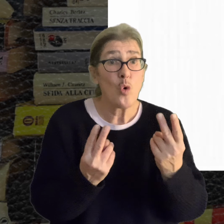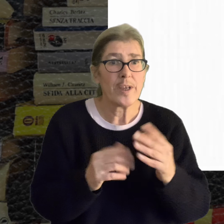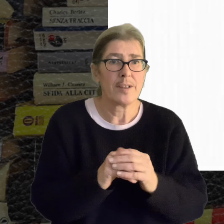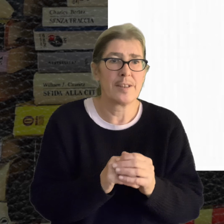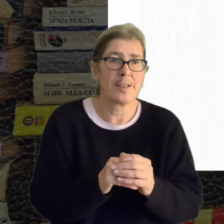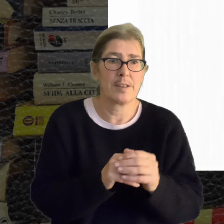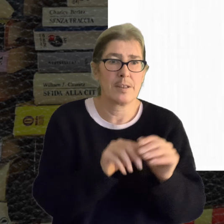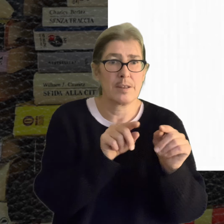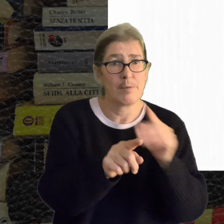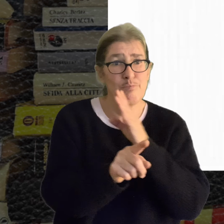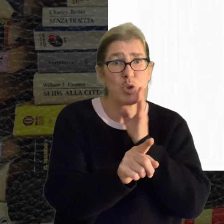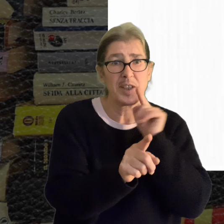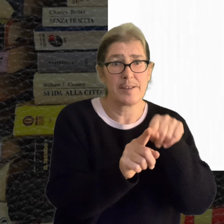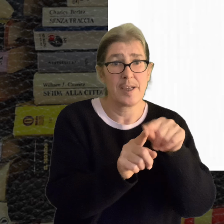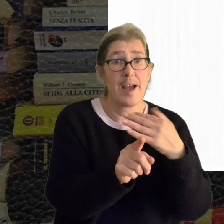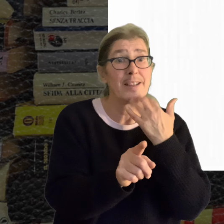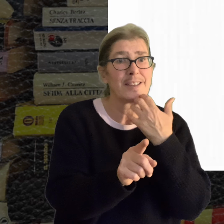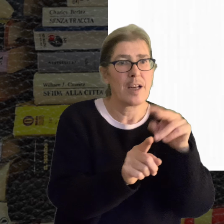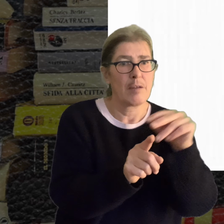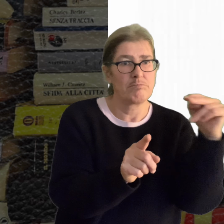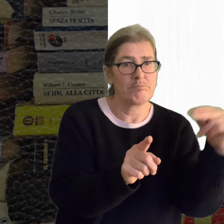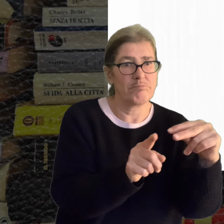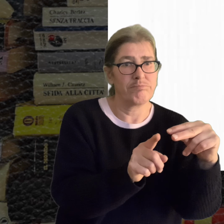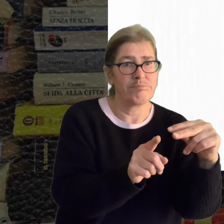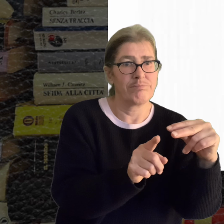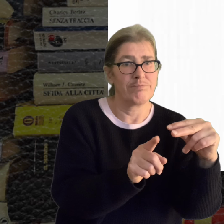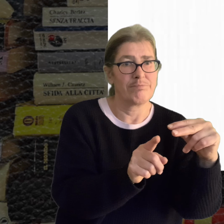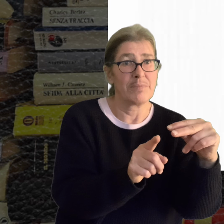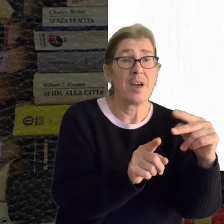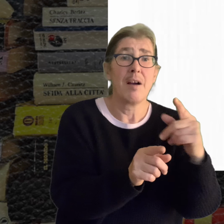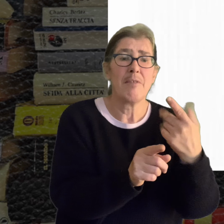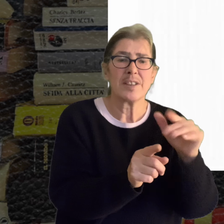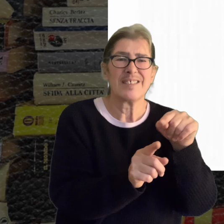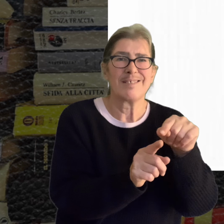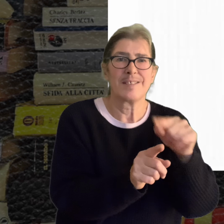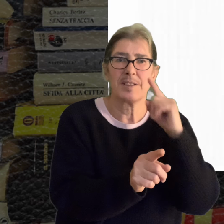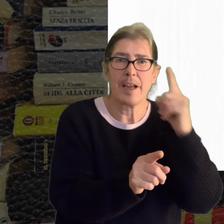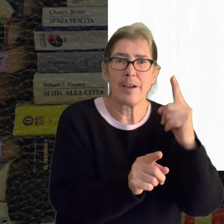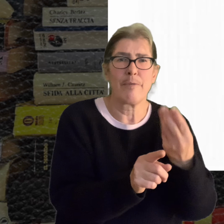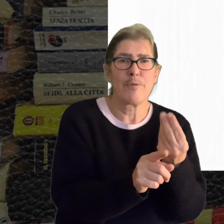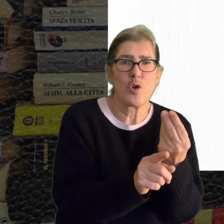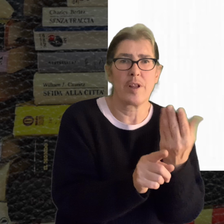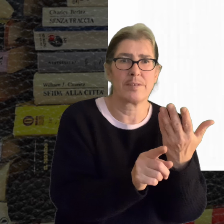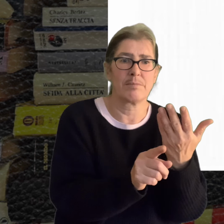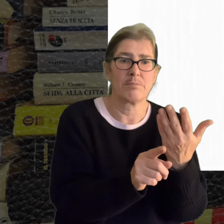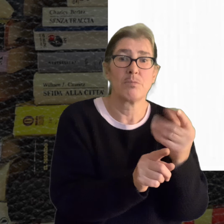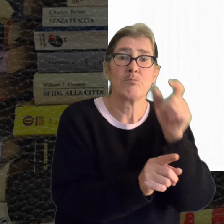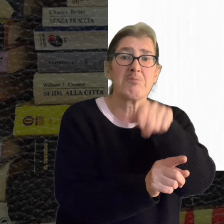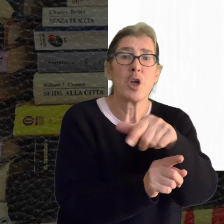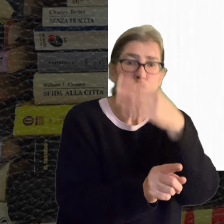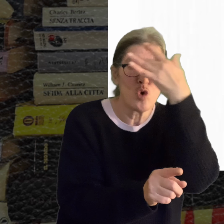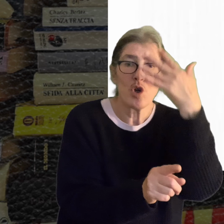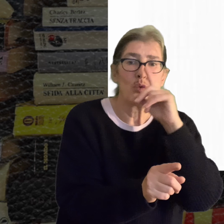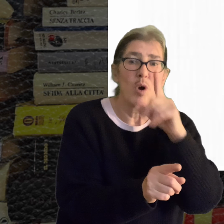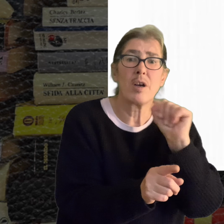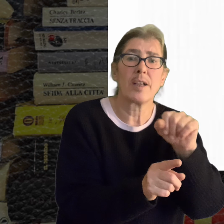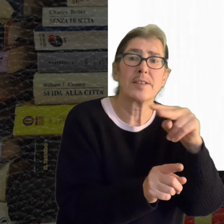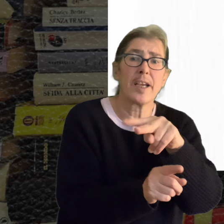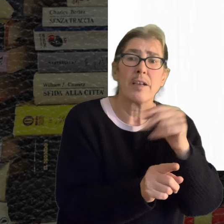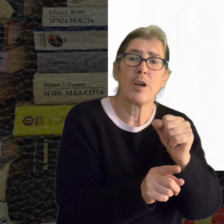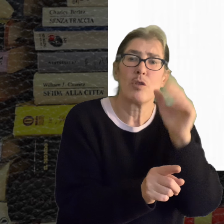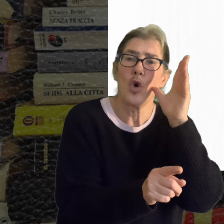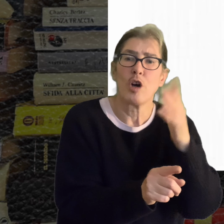erzählt der Erzähler aus der Sicht der Mutter was die Mutter denkt und fühlt und über den Jungen erzählt er nur was man sehen